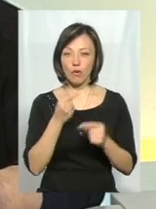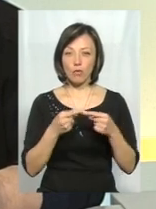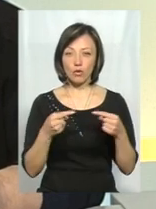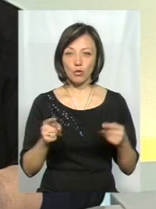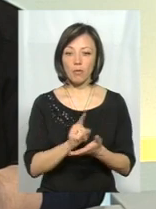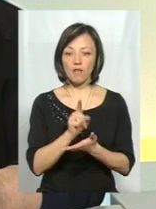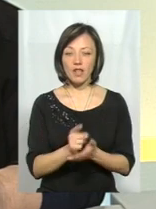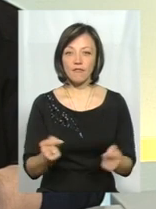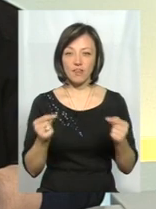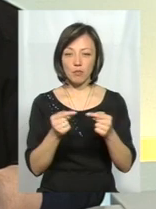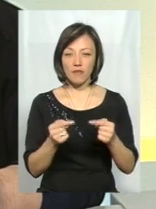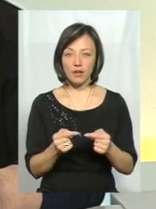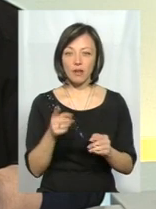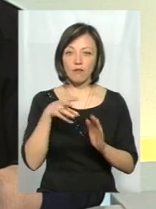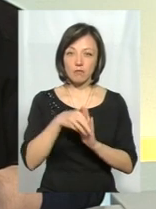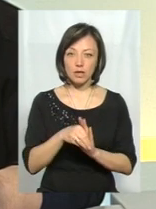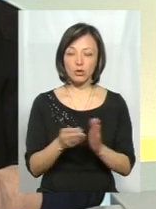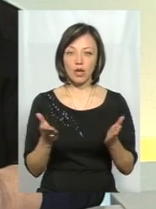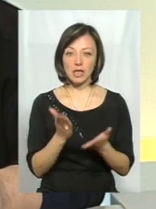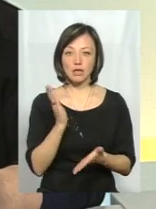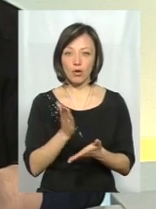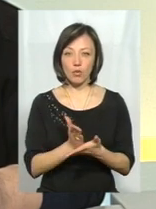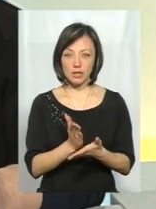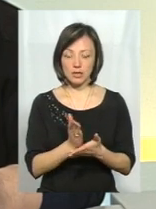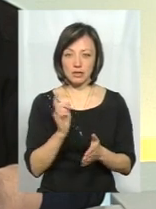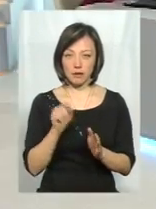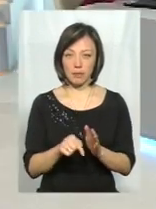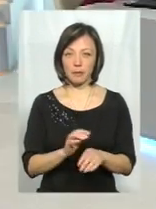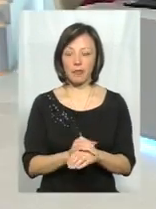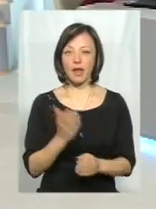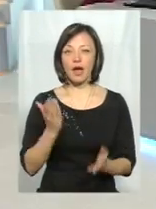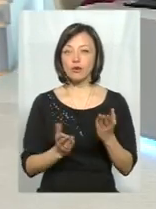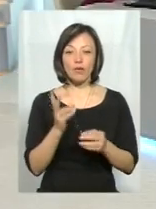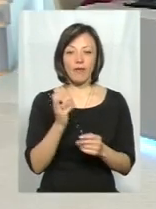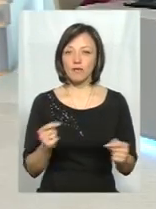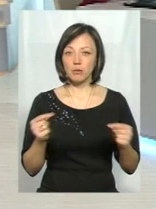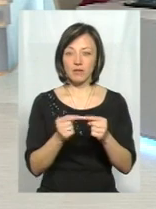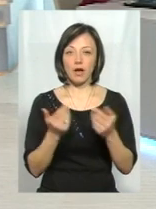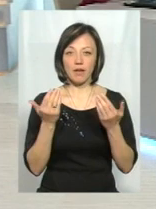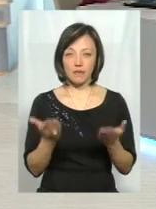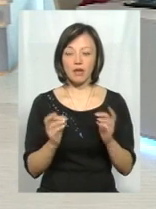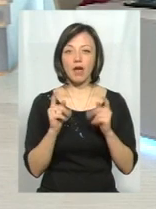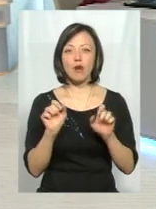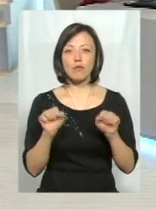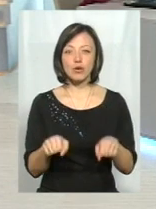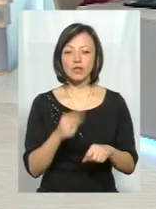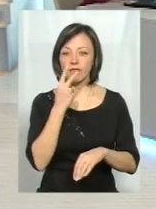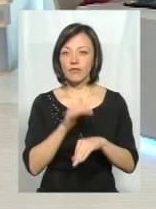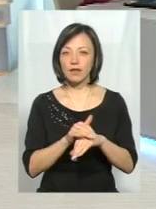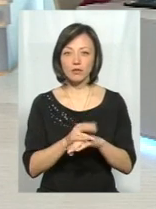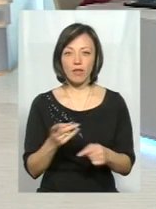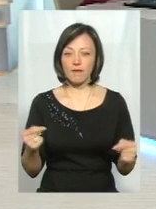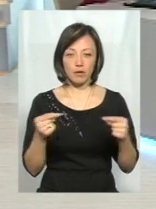воно повинно відповідати тому вмісту, який знаходиться всередині. А от якщо не відповідає, як ви можете виявити, що